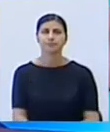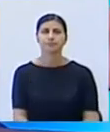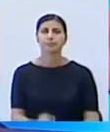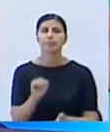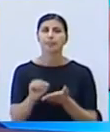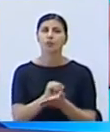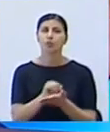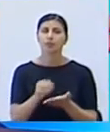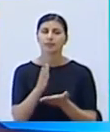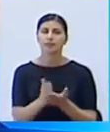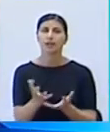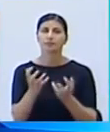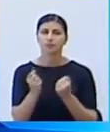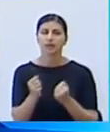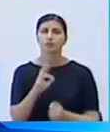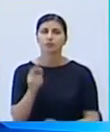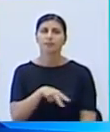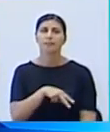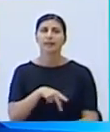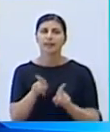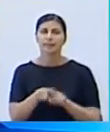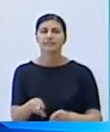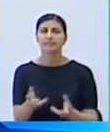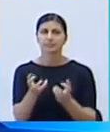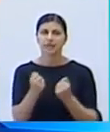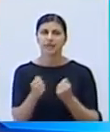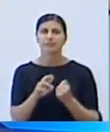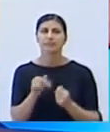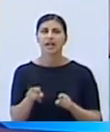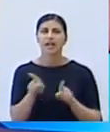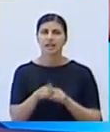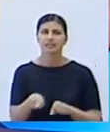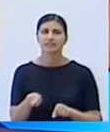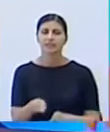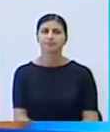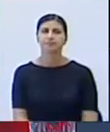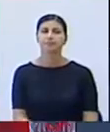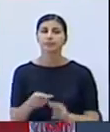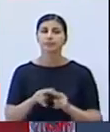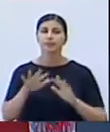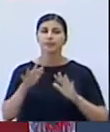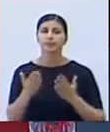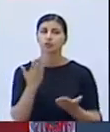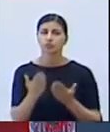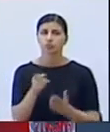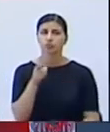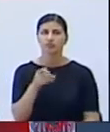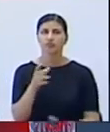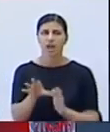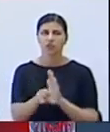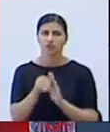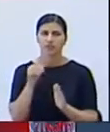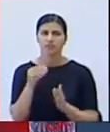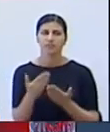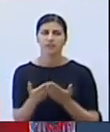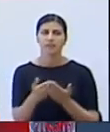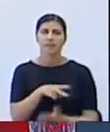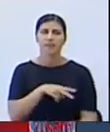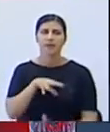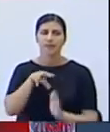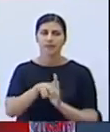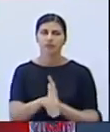დოკუმენტები აქვს მიღებული და პარლამენტსაც მიაღებინა და არსებობს ამის კონცეფციები. იმ შემთხვევაში თუ თქვენ აგირჩევენ